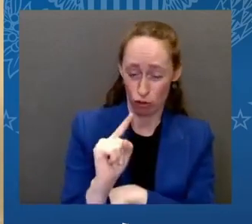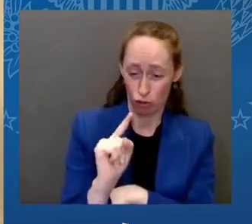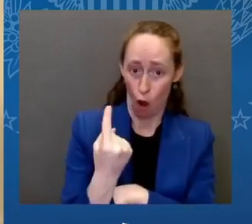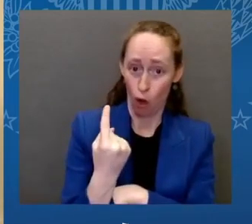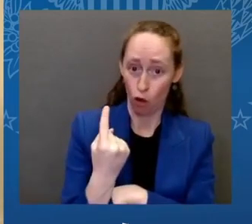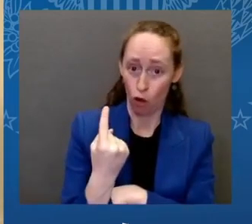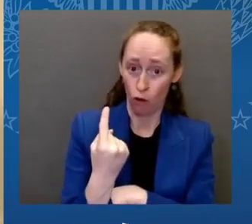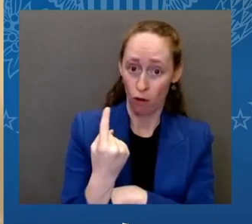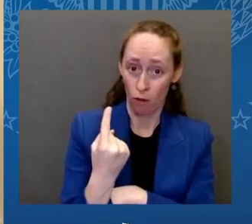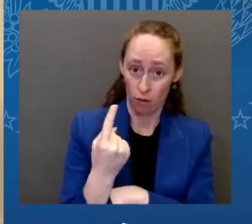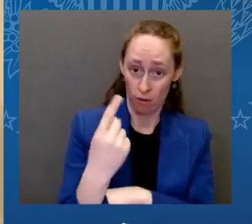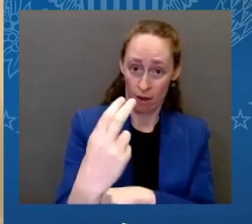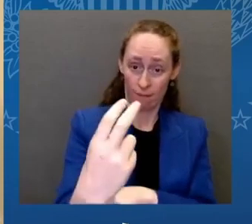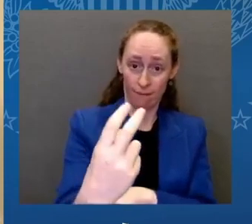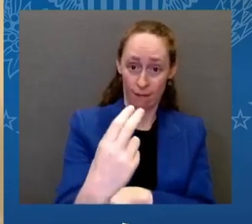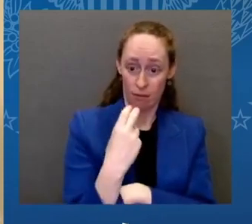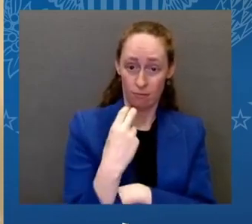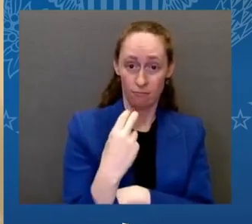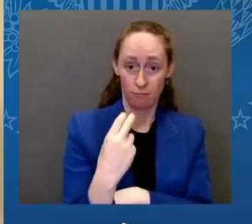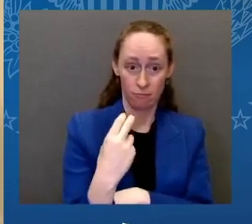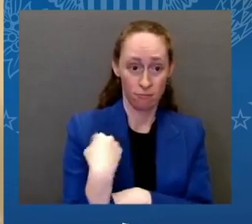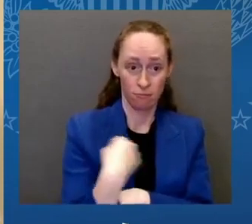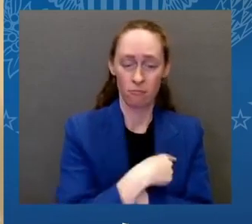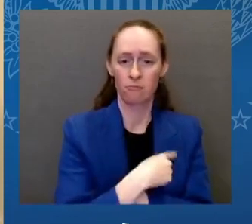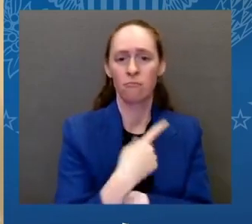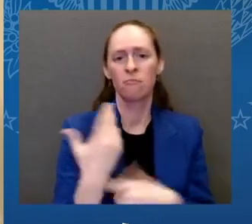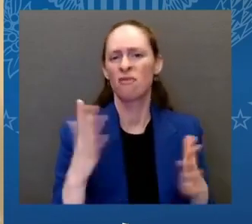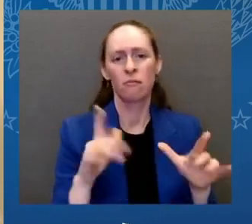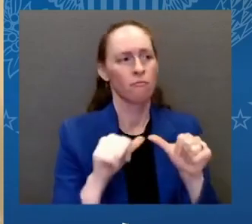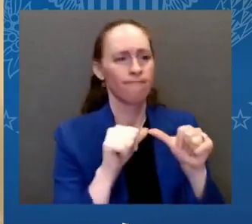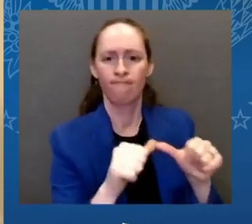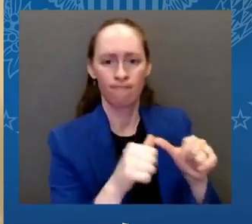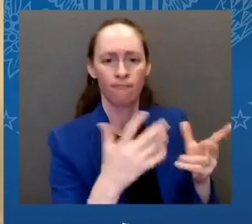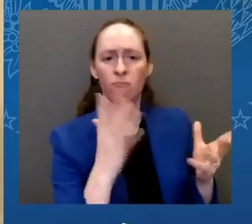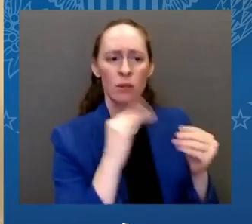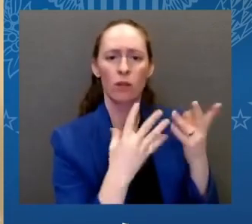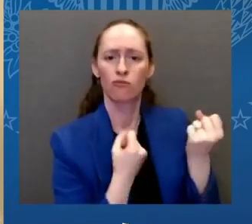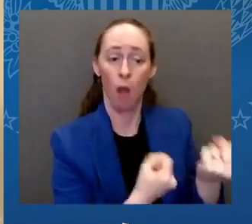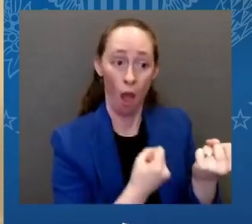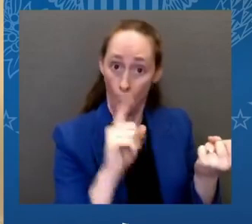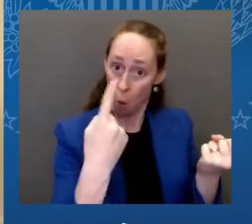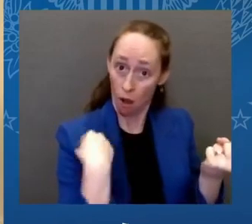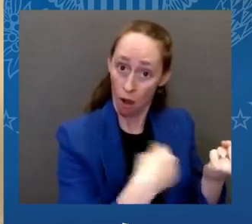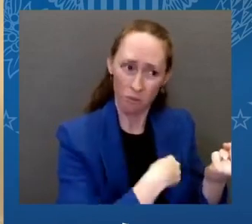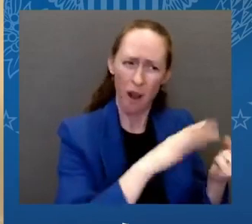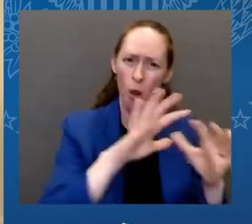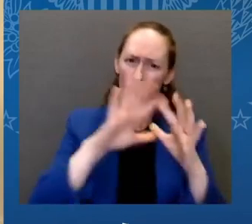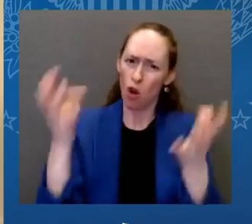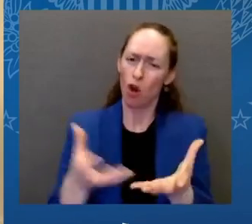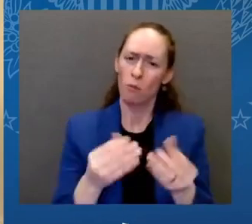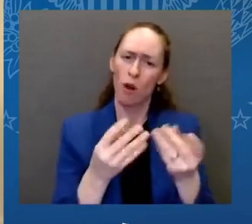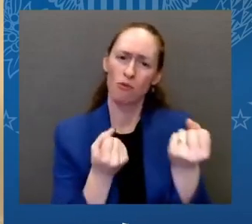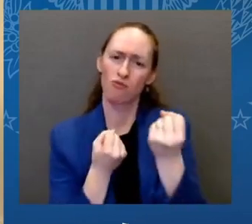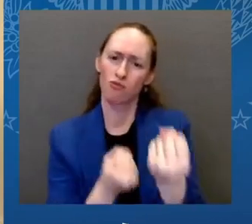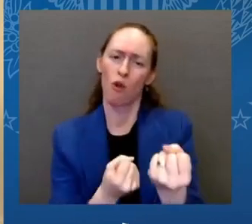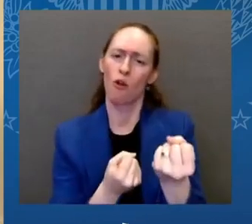відчутне посилення глобальної безпеки. Я знаю, що американське лідерство залишиться міцним та глобально